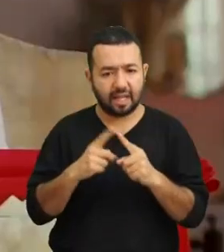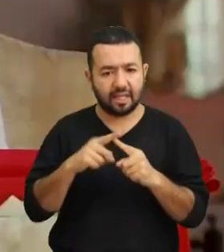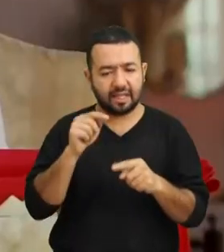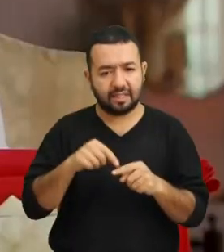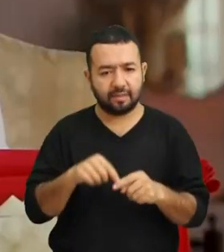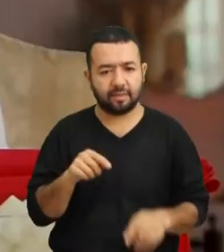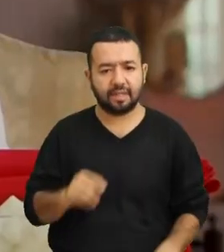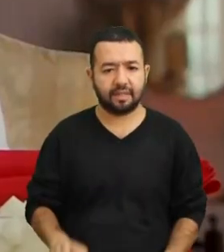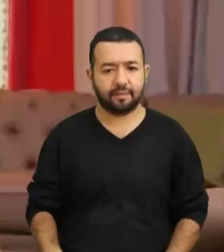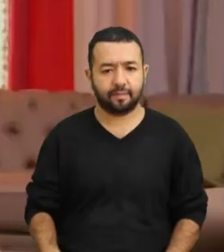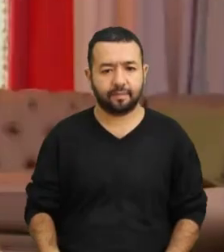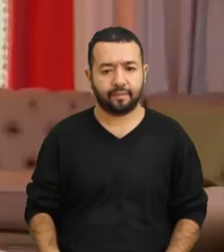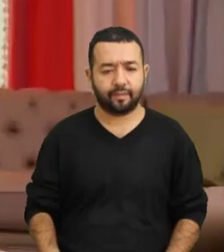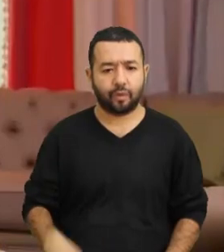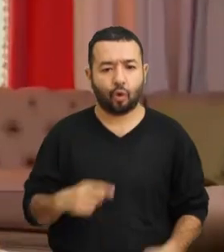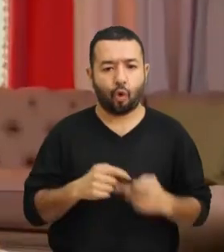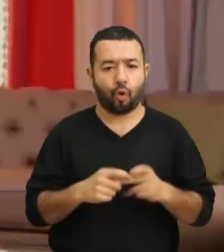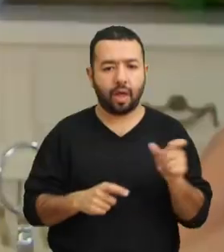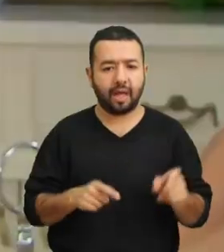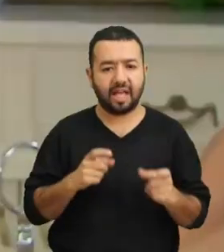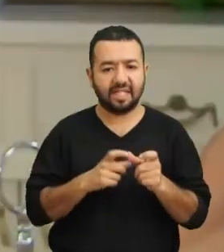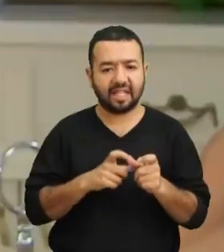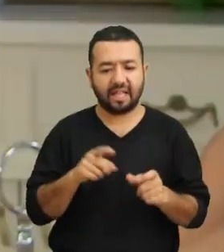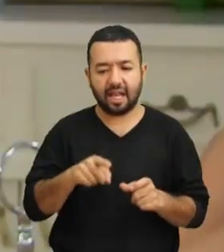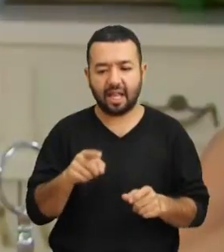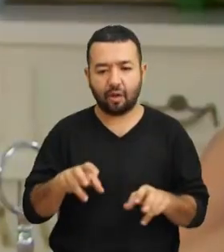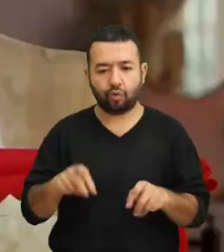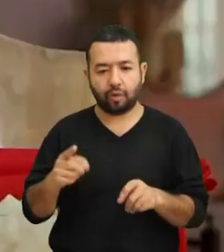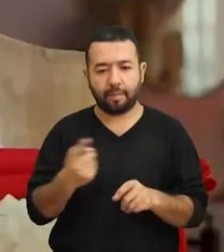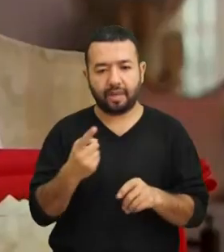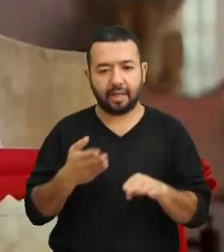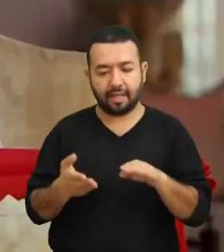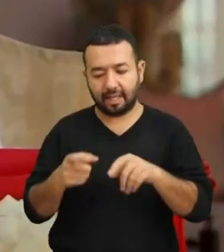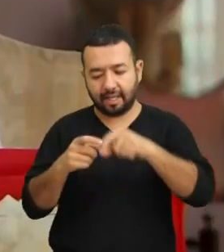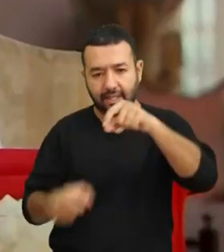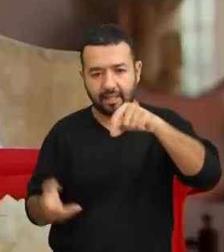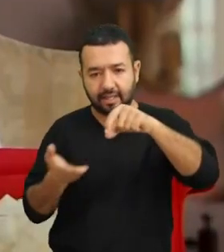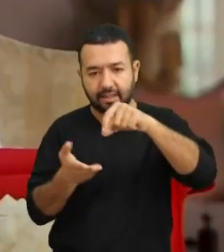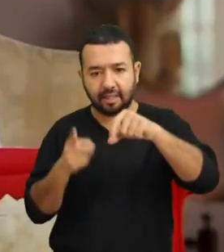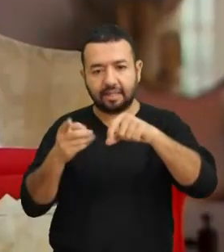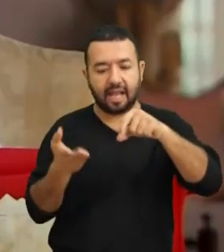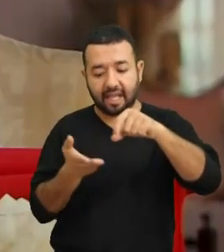Şimdi rüyam sandalyenin bacağını kesti. Senin gidip